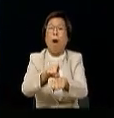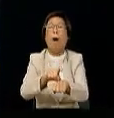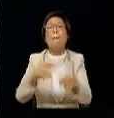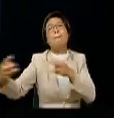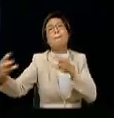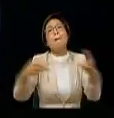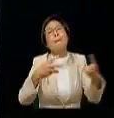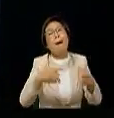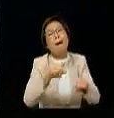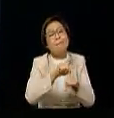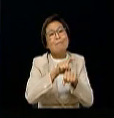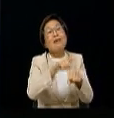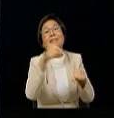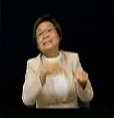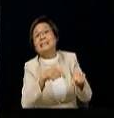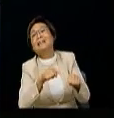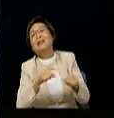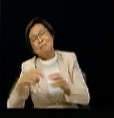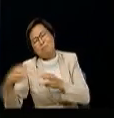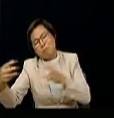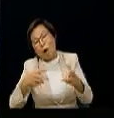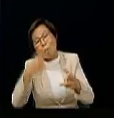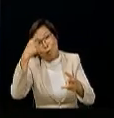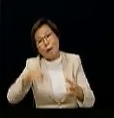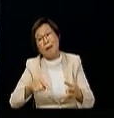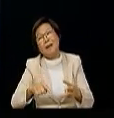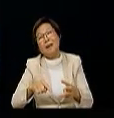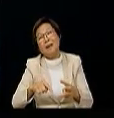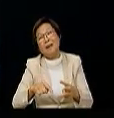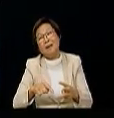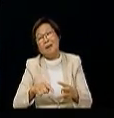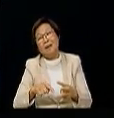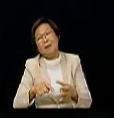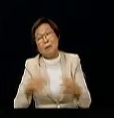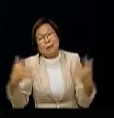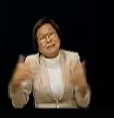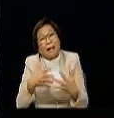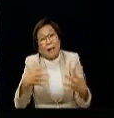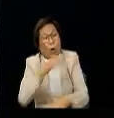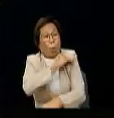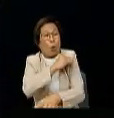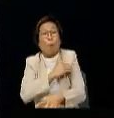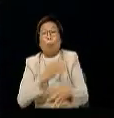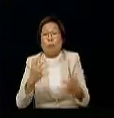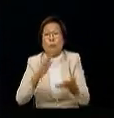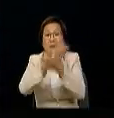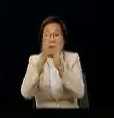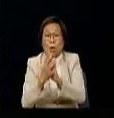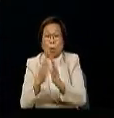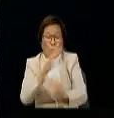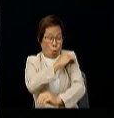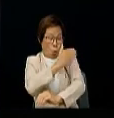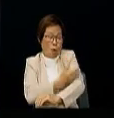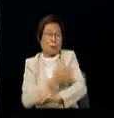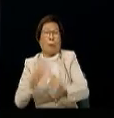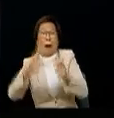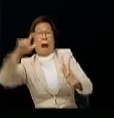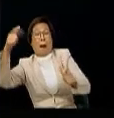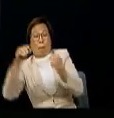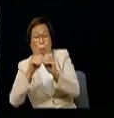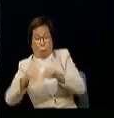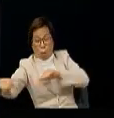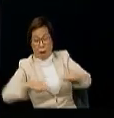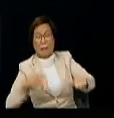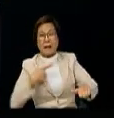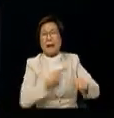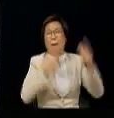dari pokok pangkalnya dia boleh menggamit yang kuat sebesar lain untuk jadi lebih aktif jadi kita di negara